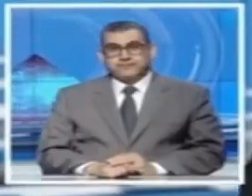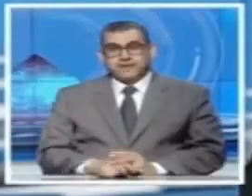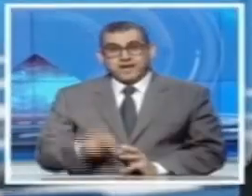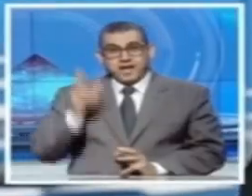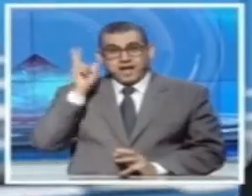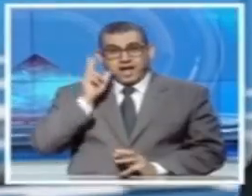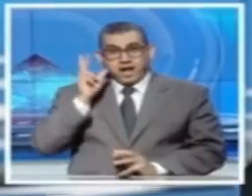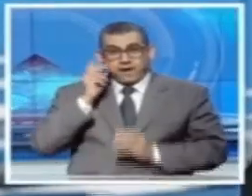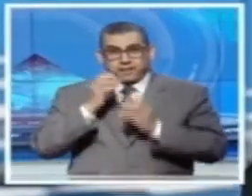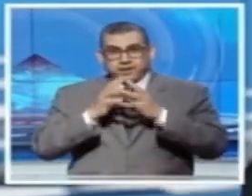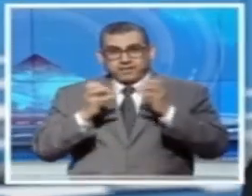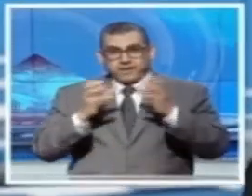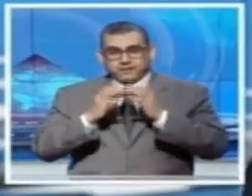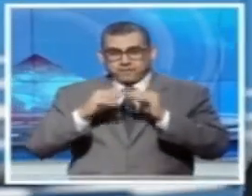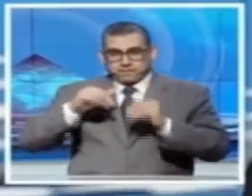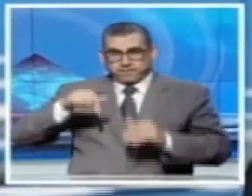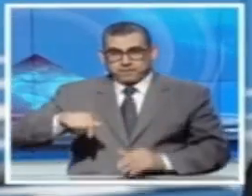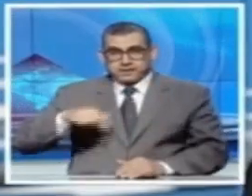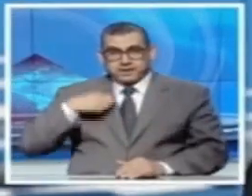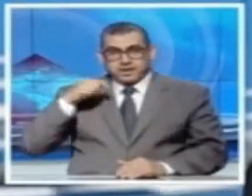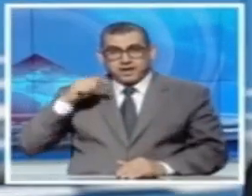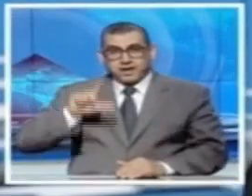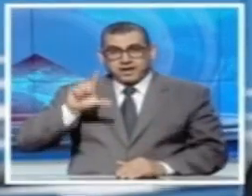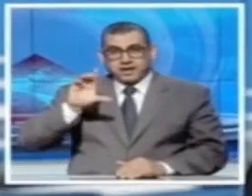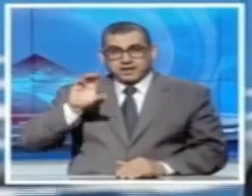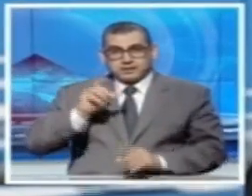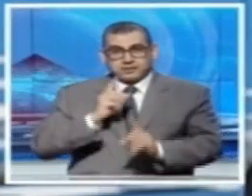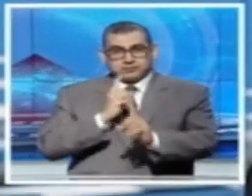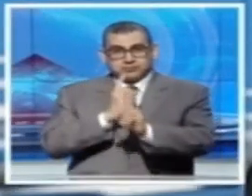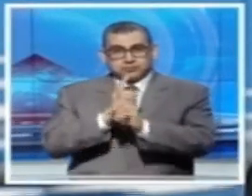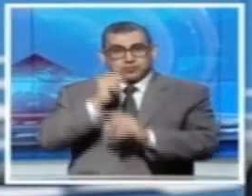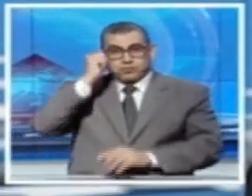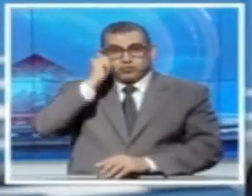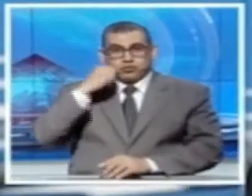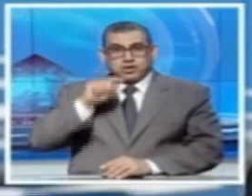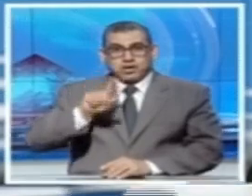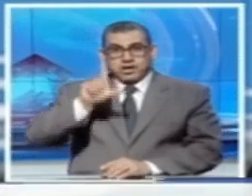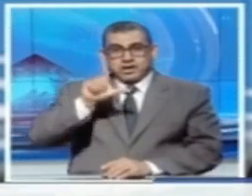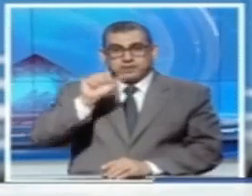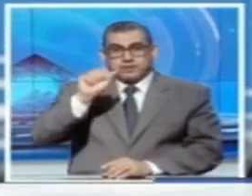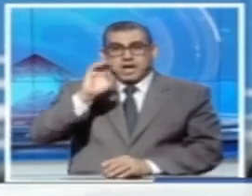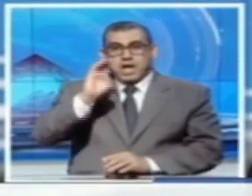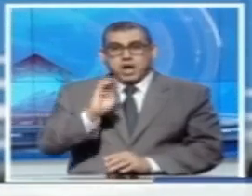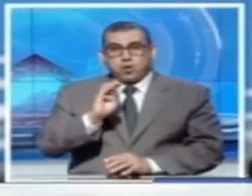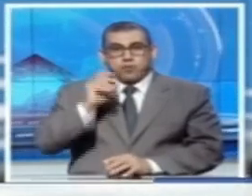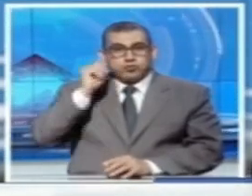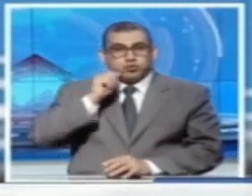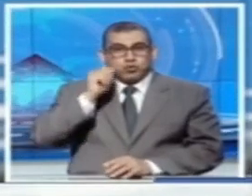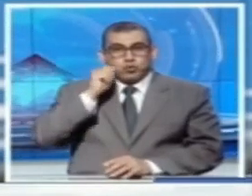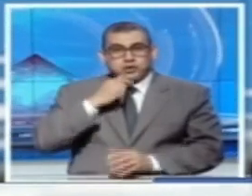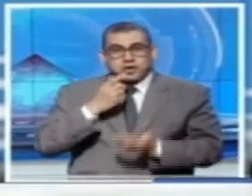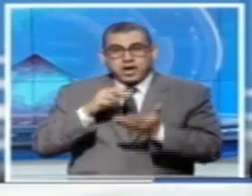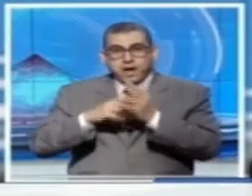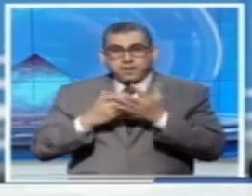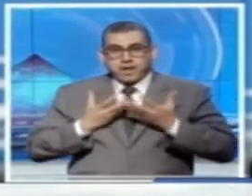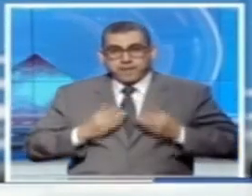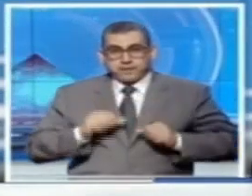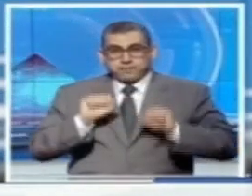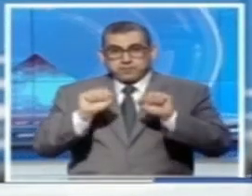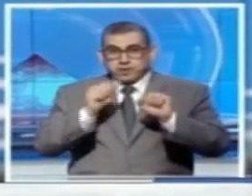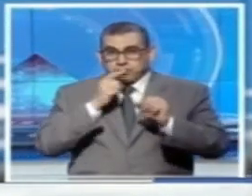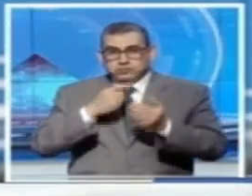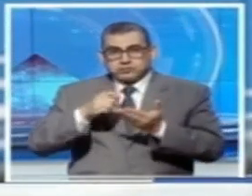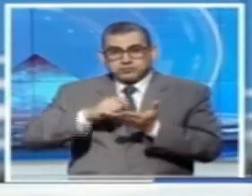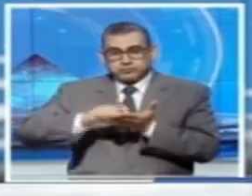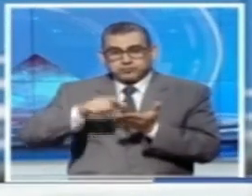الأخبار بالتفصيل من القاهرة. استقبل الرئيس عبد الفتاح السيسي مستشار رئيس جمهورية جنوب السودان للشؤون الأمنية، والذي سلم